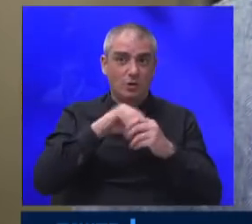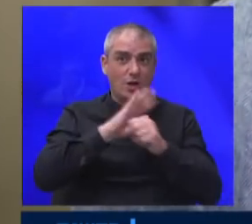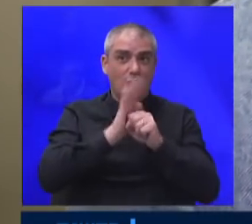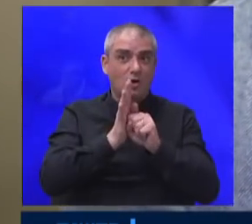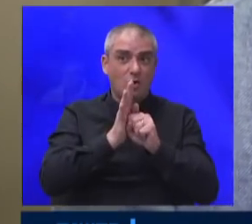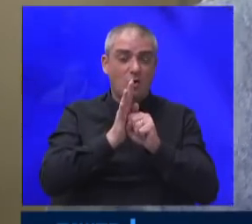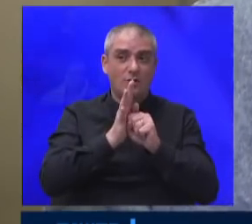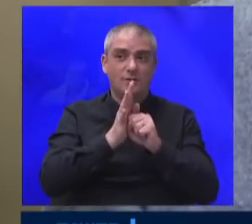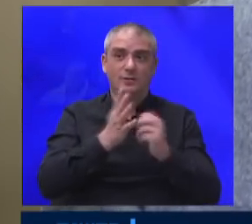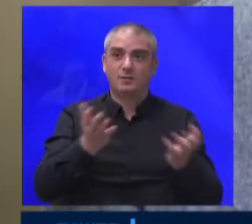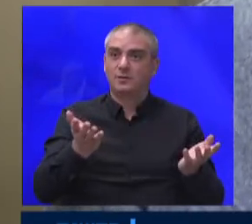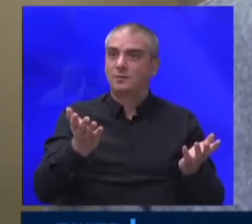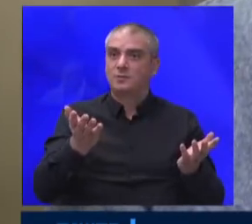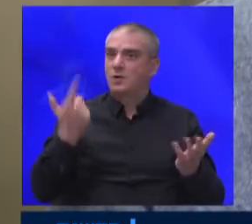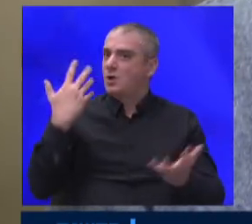כשהגיעה הקורונה,